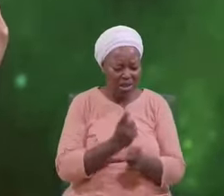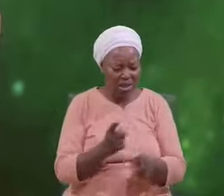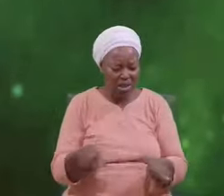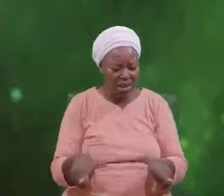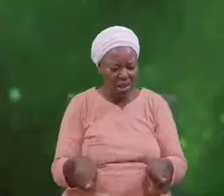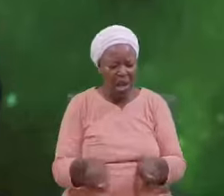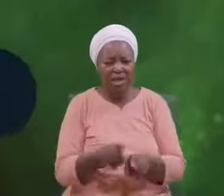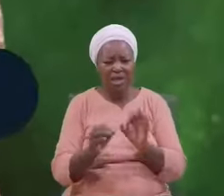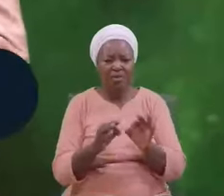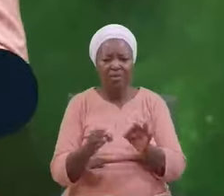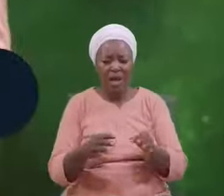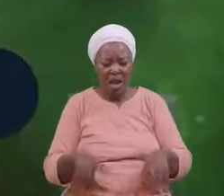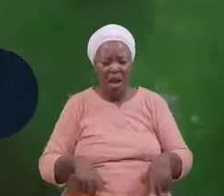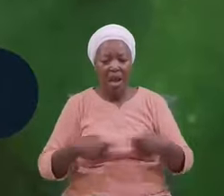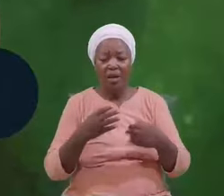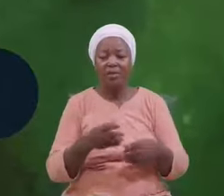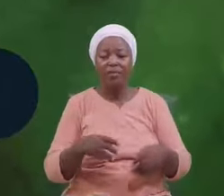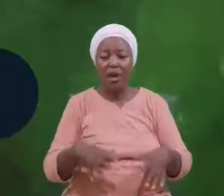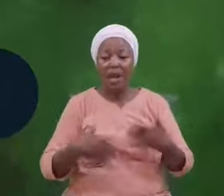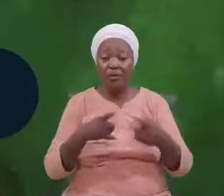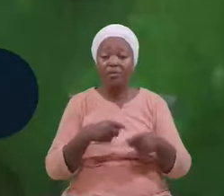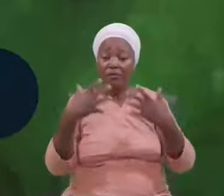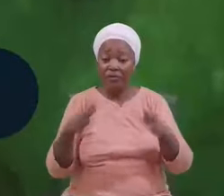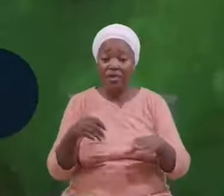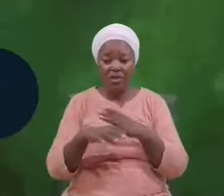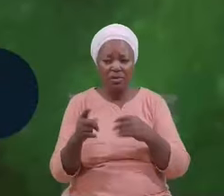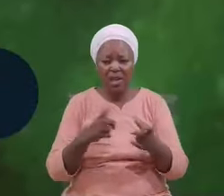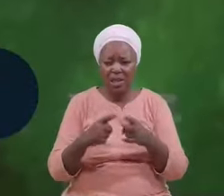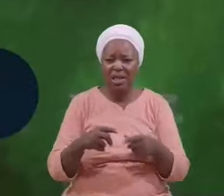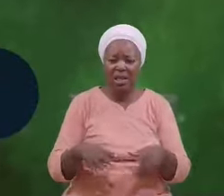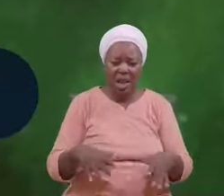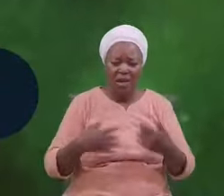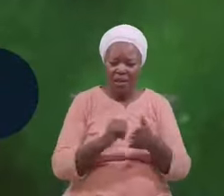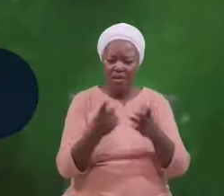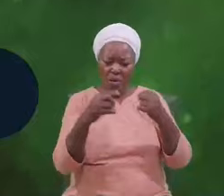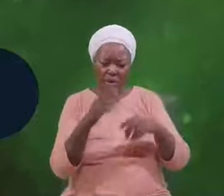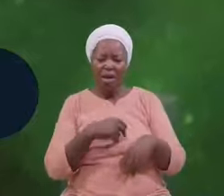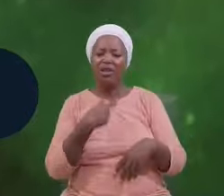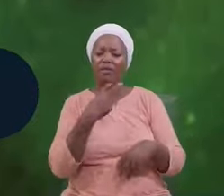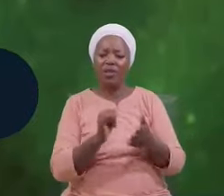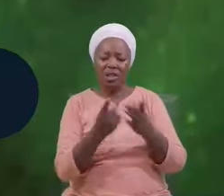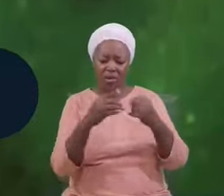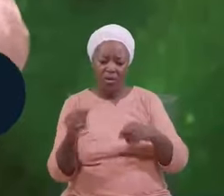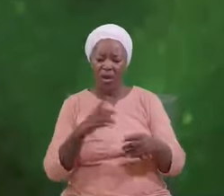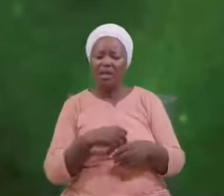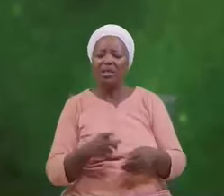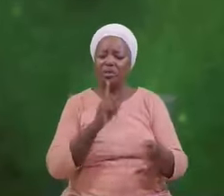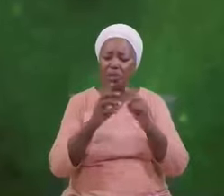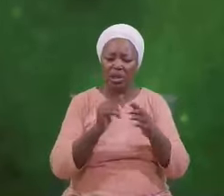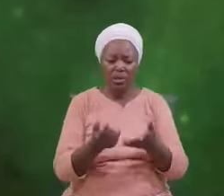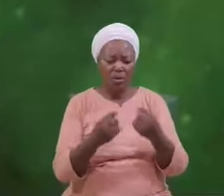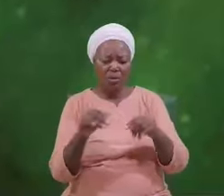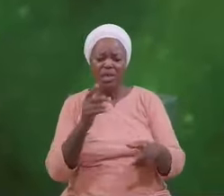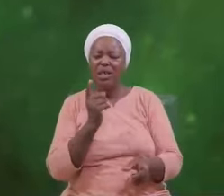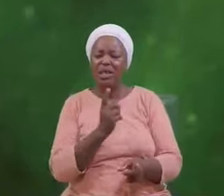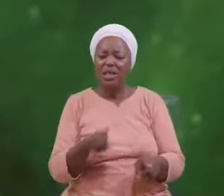allez, si tu es comme si tu vas expirer et les voix qui viennent, les paroles qui te parviennent, c'est comme